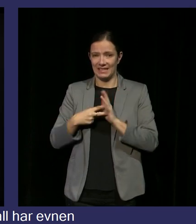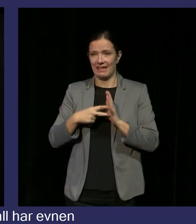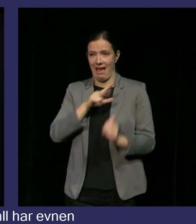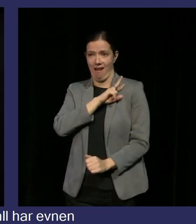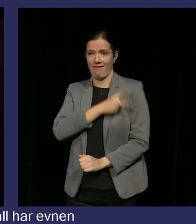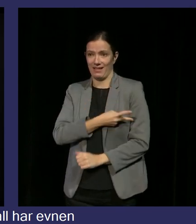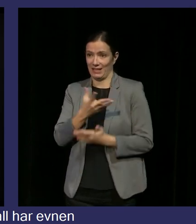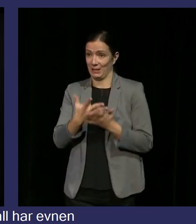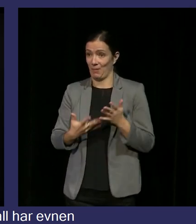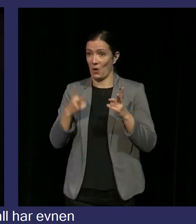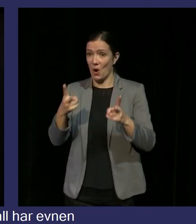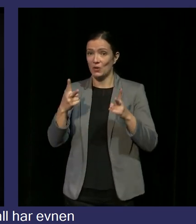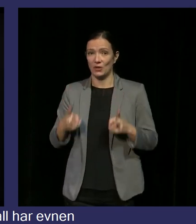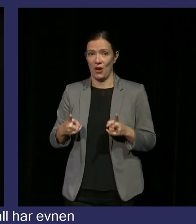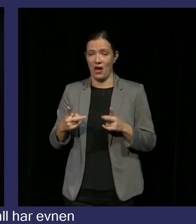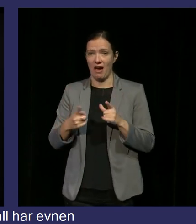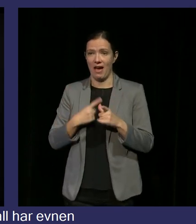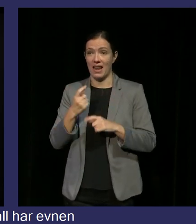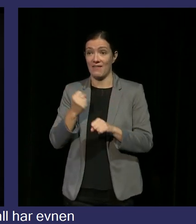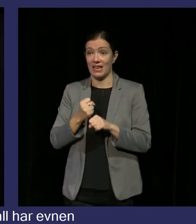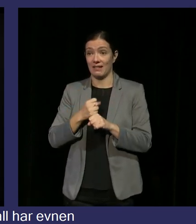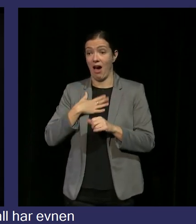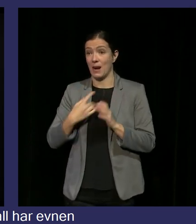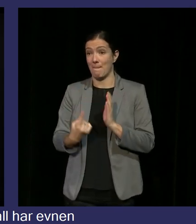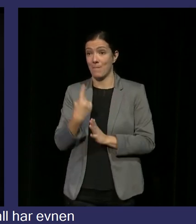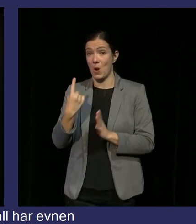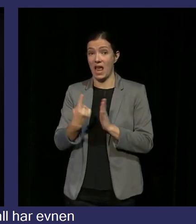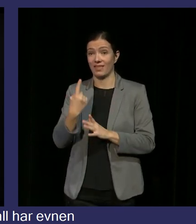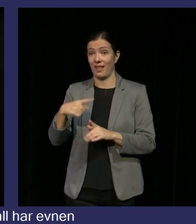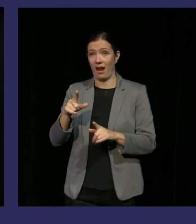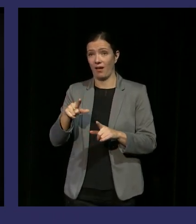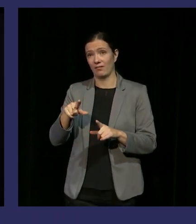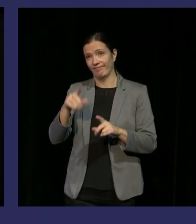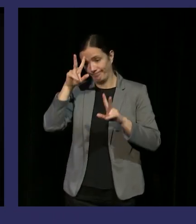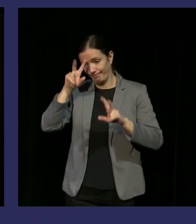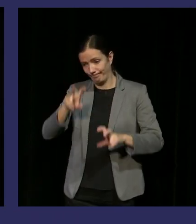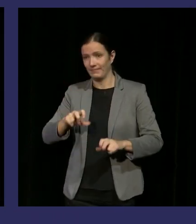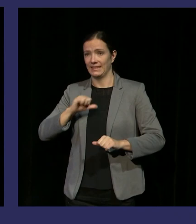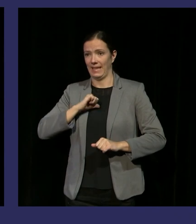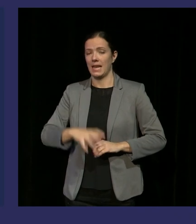latinske språket også, eller har I hvert fall evnen og muligheten til å finne ut av det da.